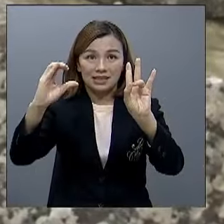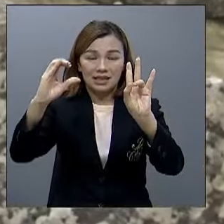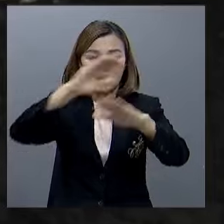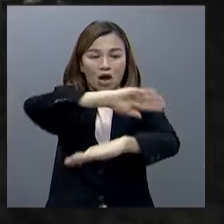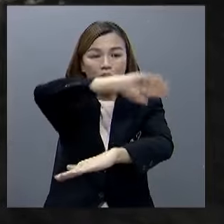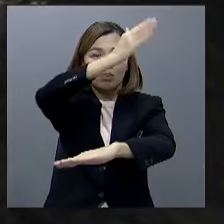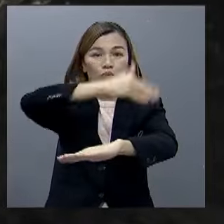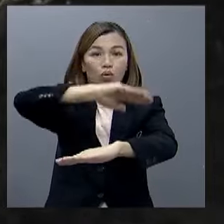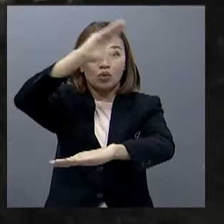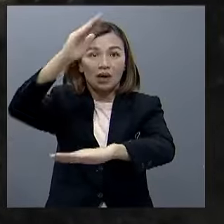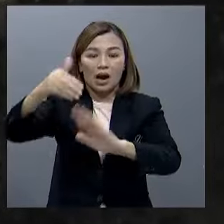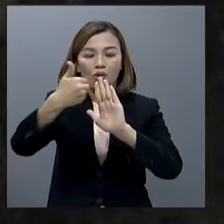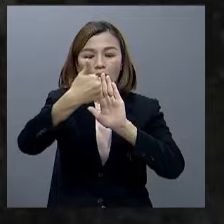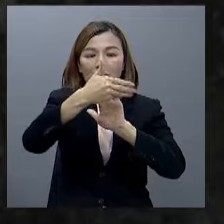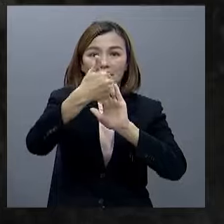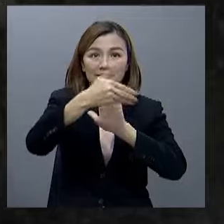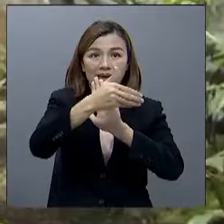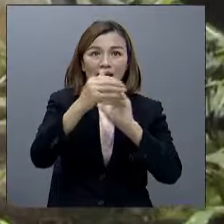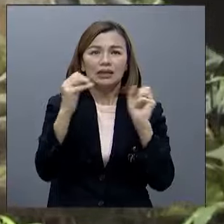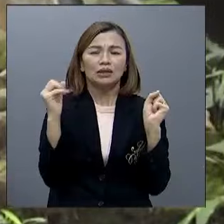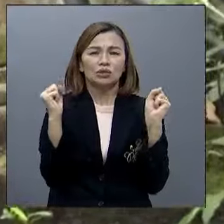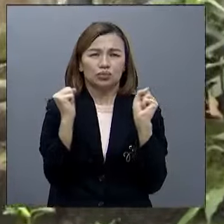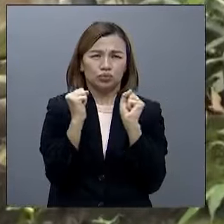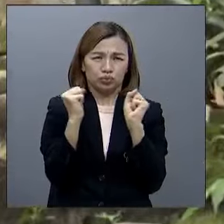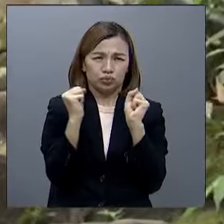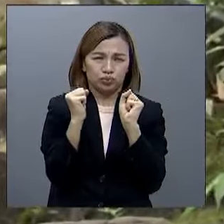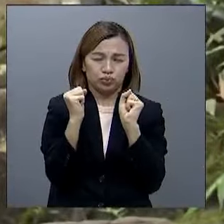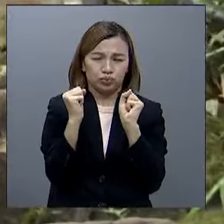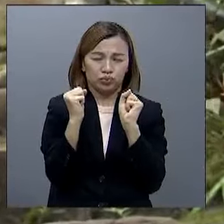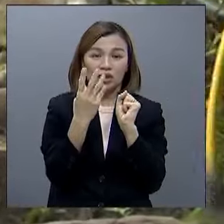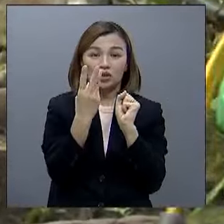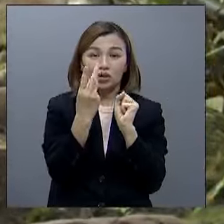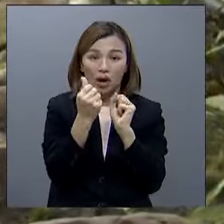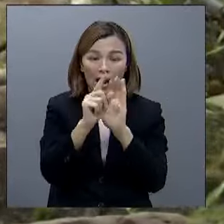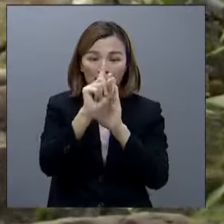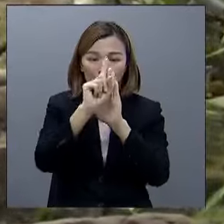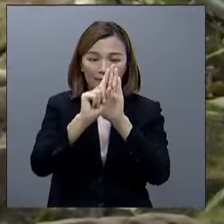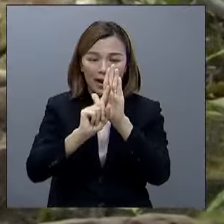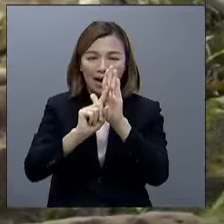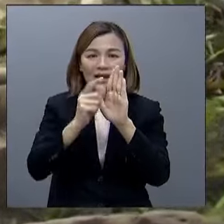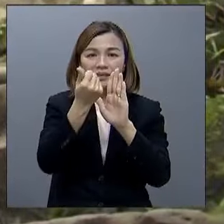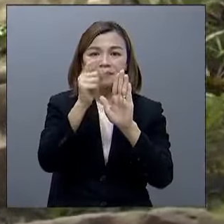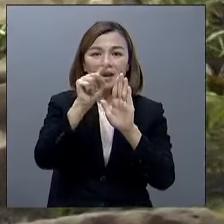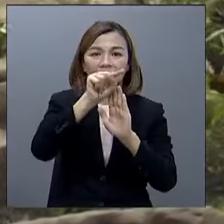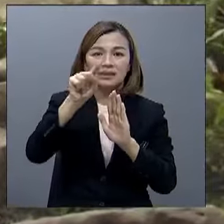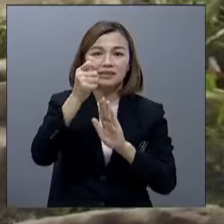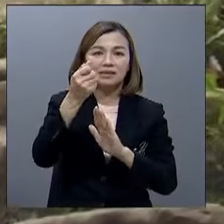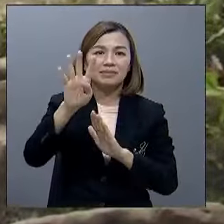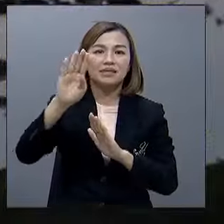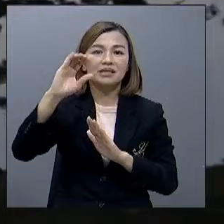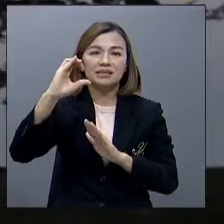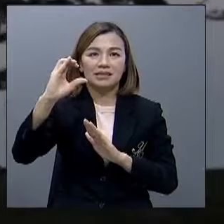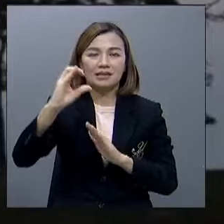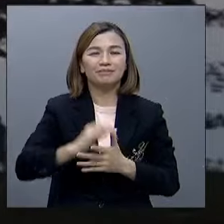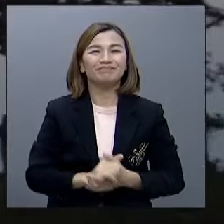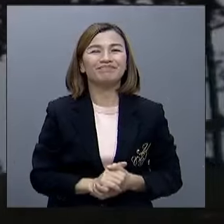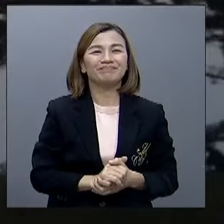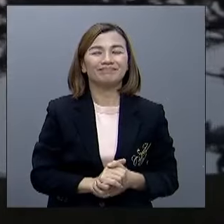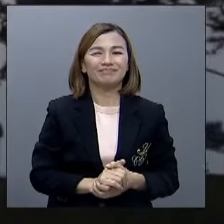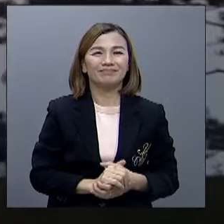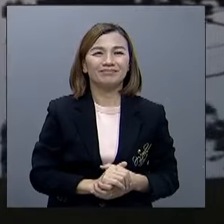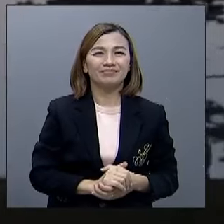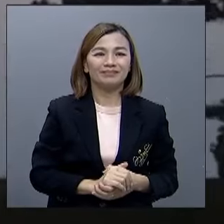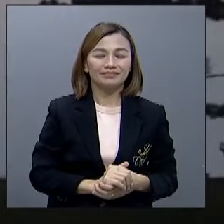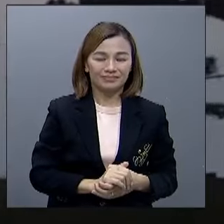างภาคอีสานนะคะจะมีอากาศหนาวค่ะอุณหภูมิต่ำสุดราวๆ 11-14 องศาเซลเซียสนะคะสำหรับม